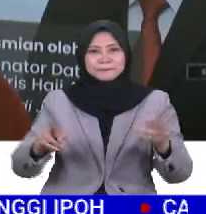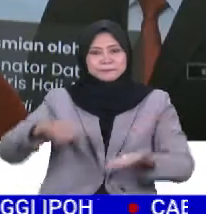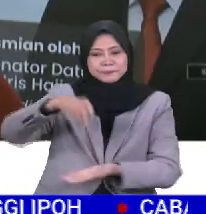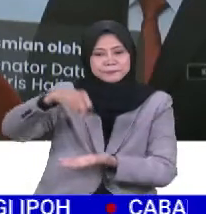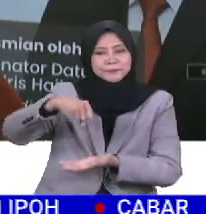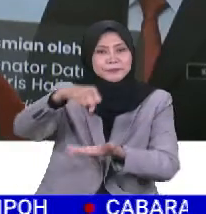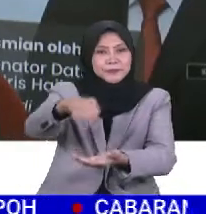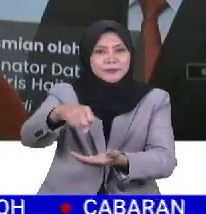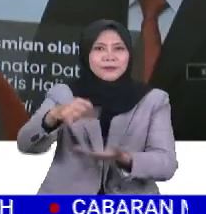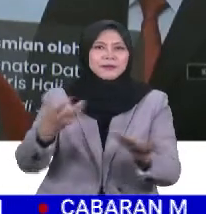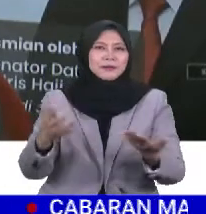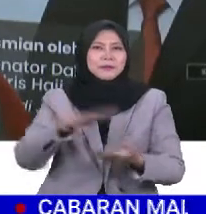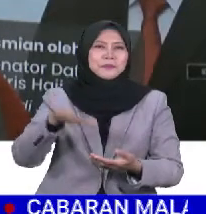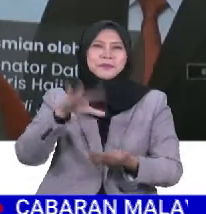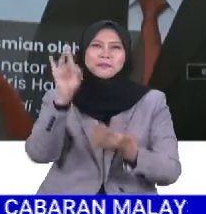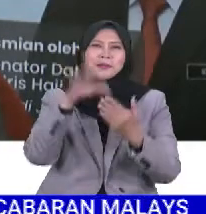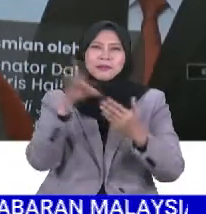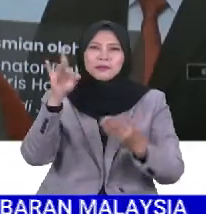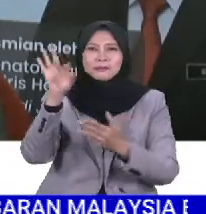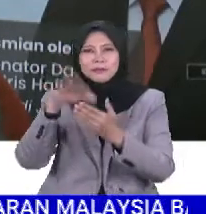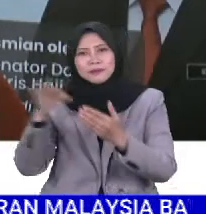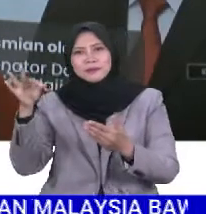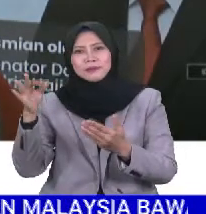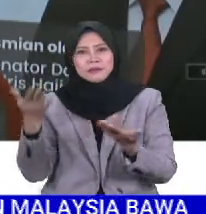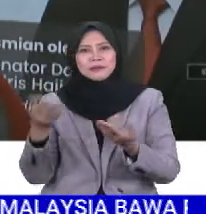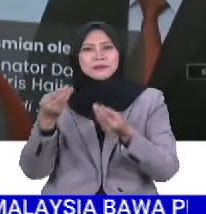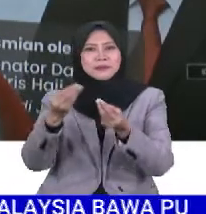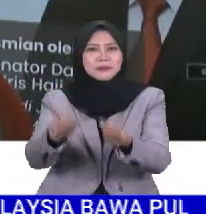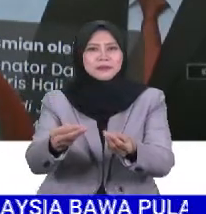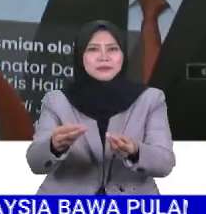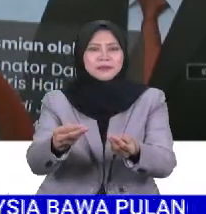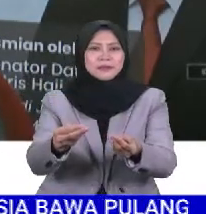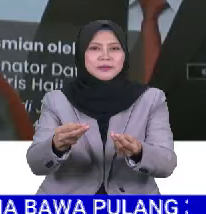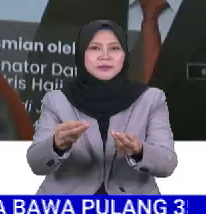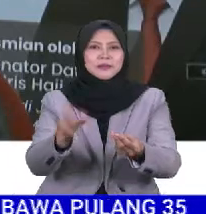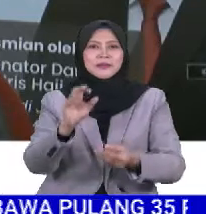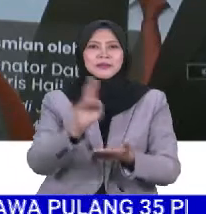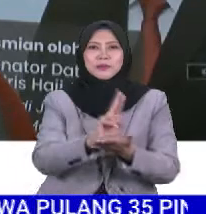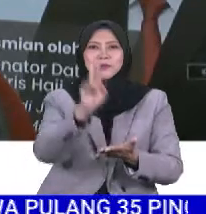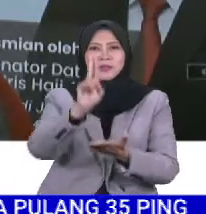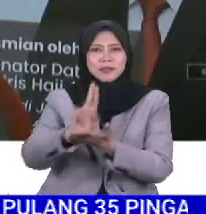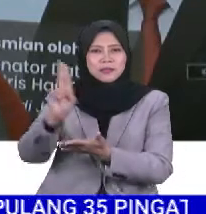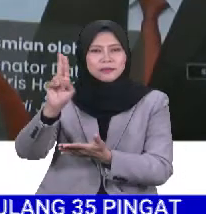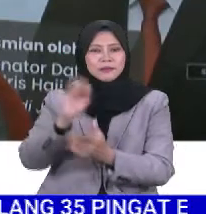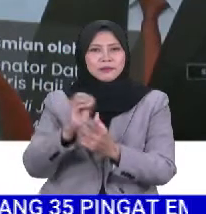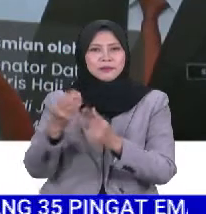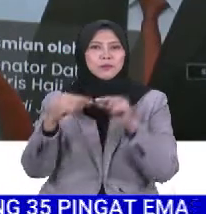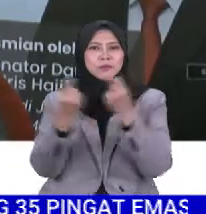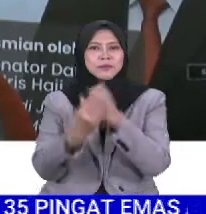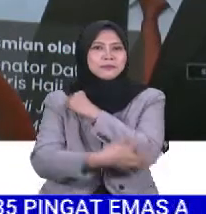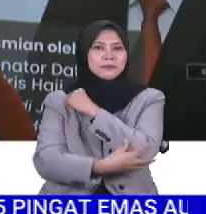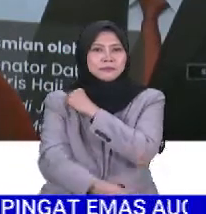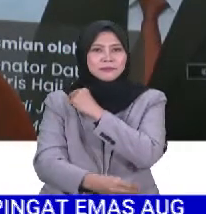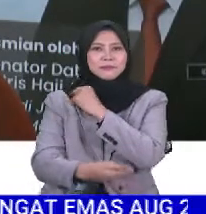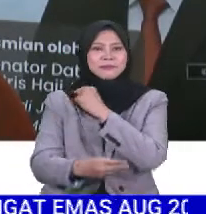kita berikan dengan lebih kurang a8yc untuk kita berikan ke pie pie dan juga kepada Asmaul Husna